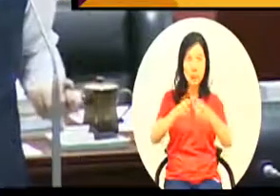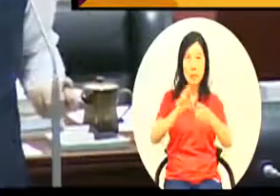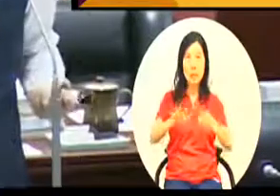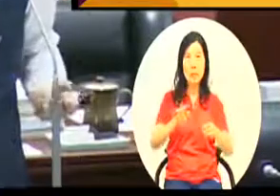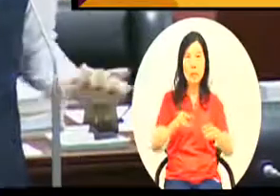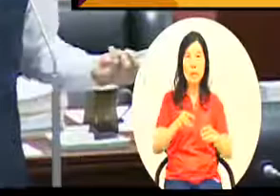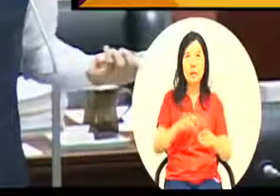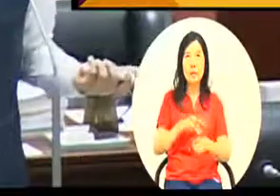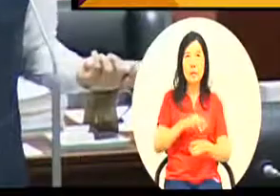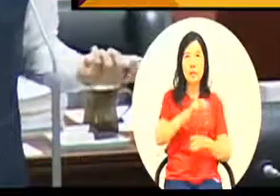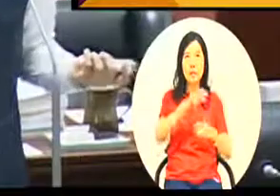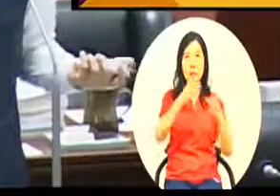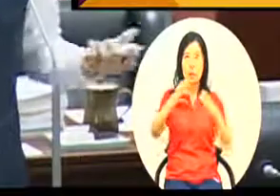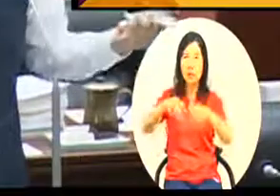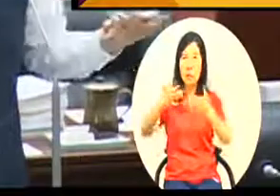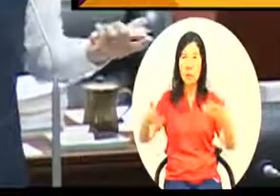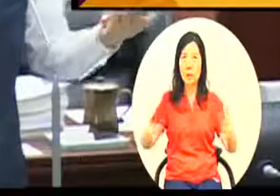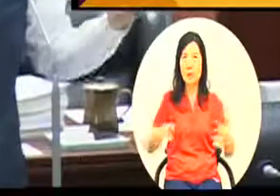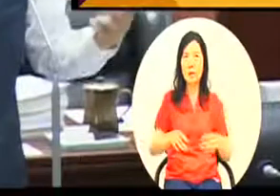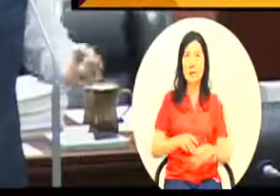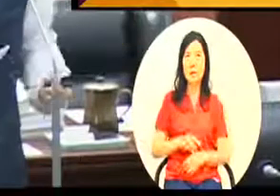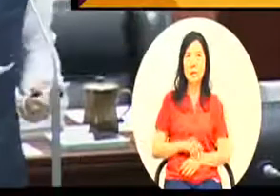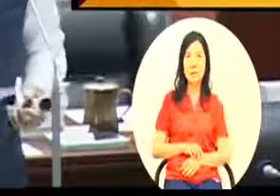很多的话，其实也是